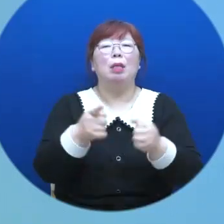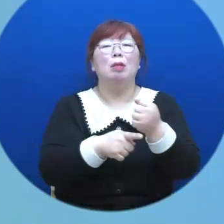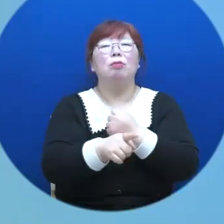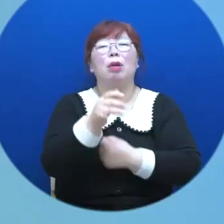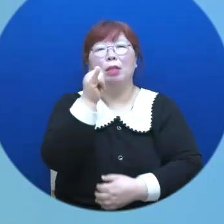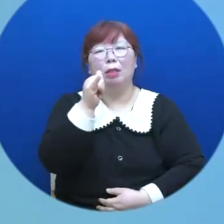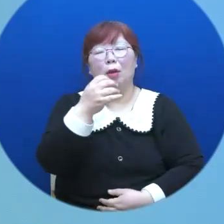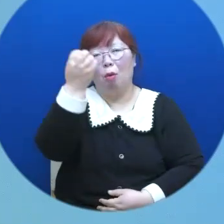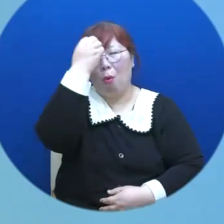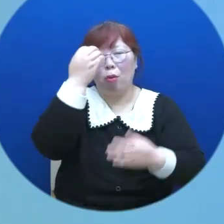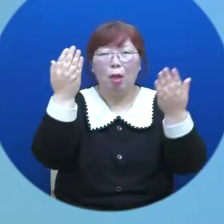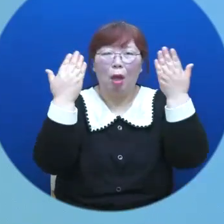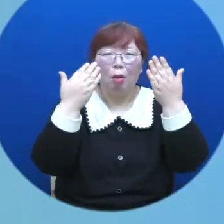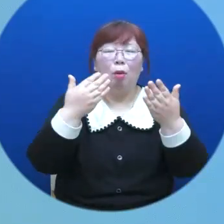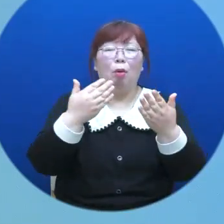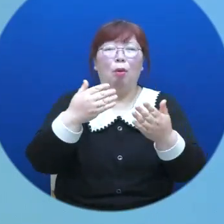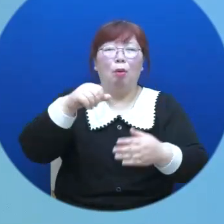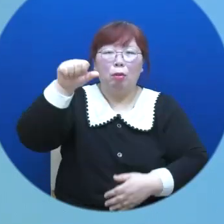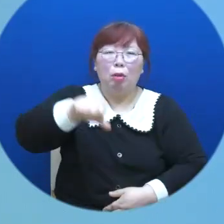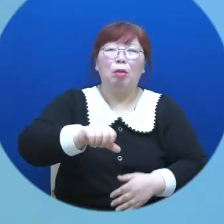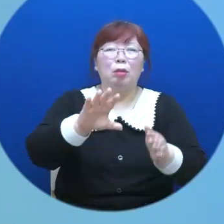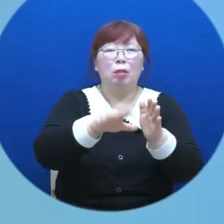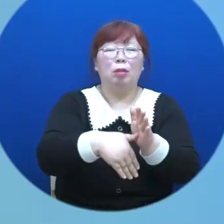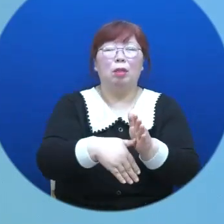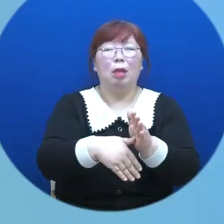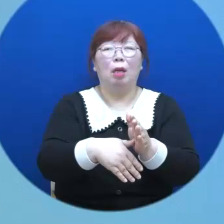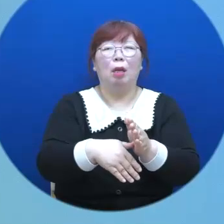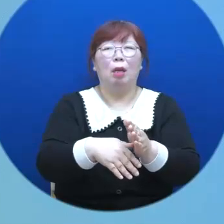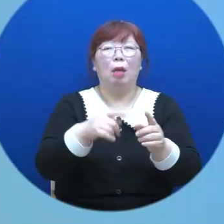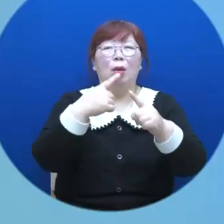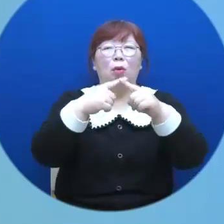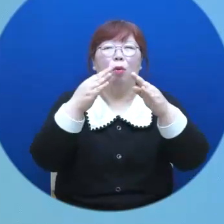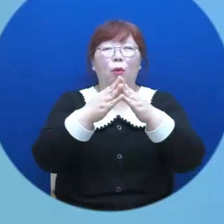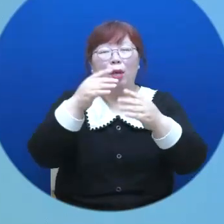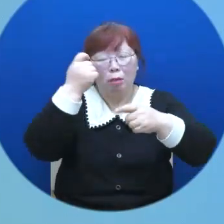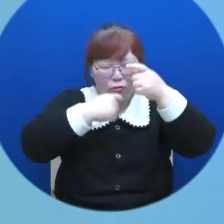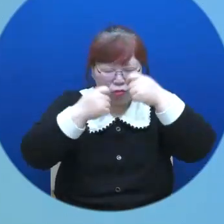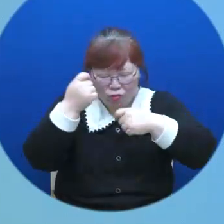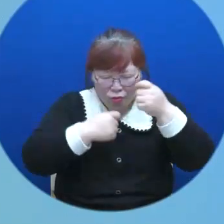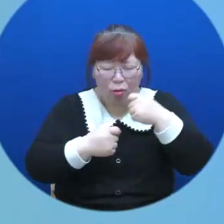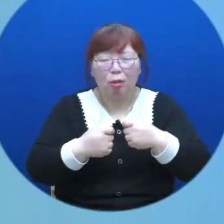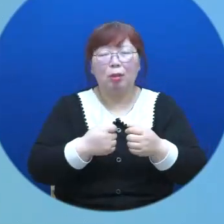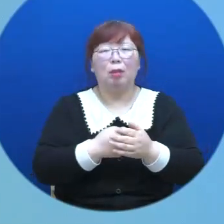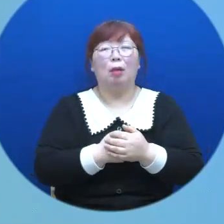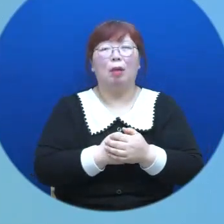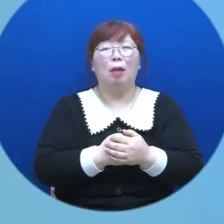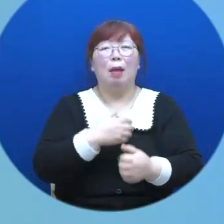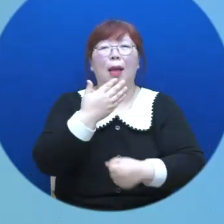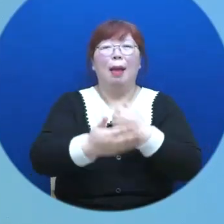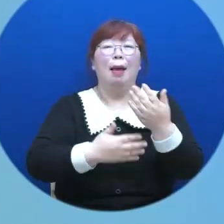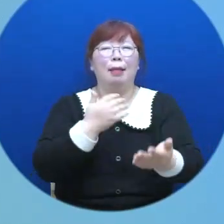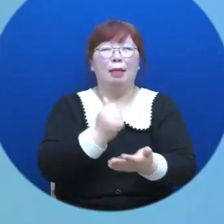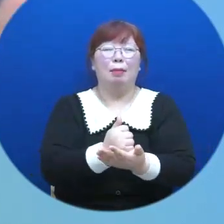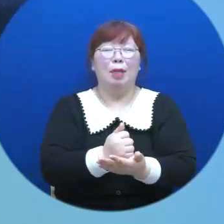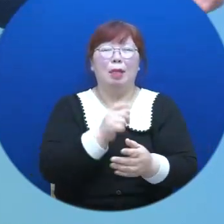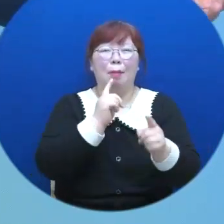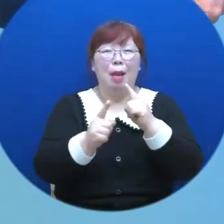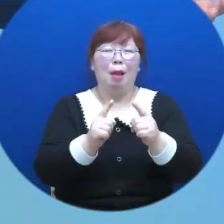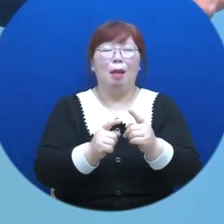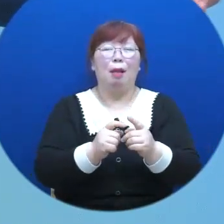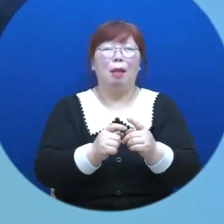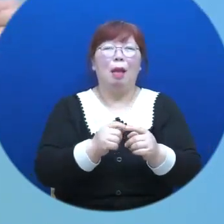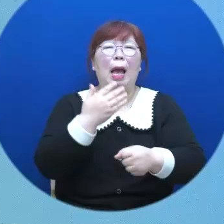고등학교 나고서 떨어졌을 때 교회 가서 통곡하며 울었어요. 그는 이렇게 하나님한테 따졌다고.